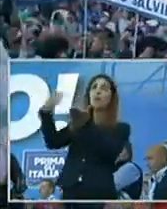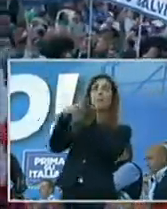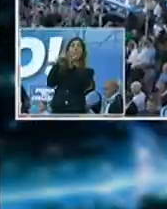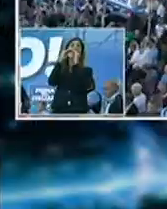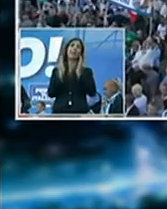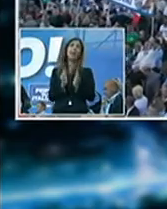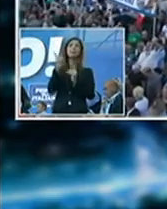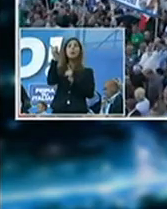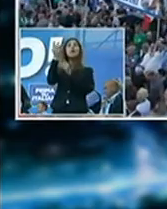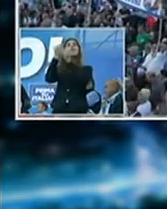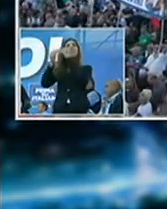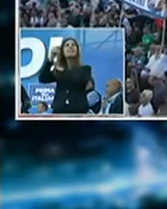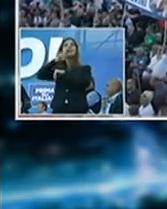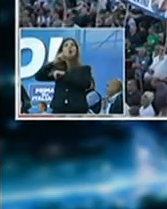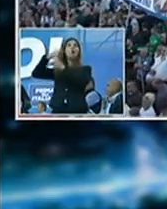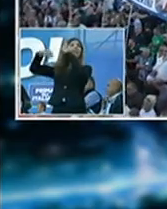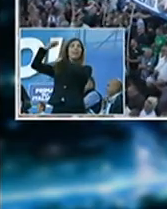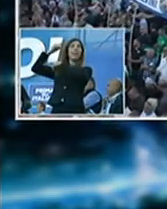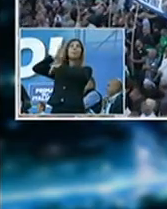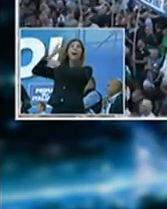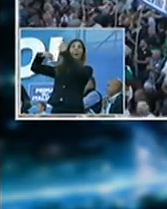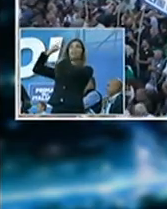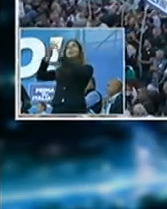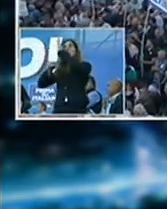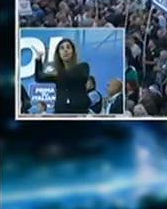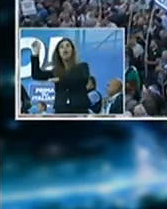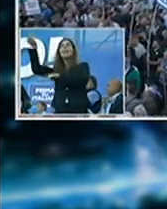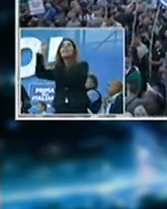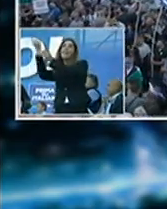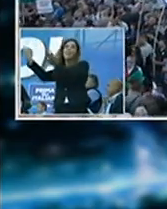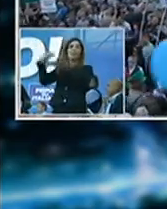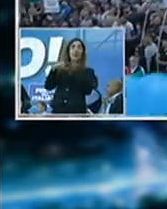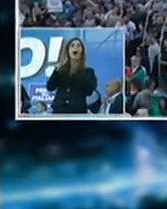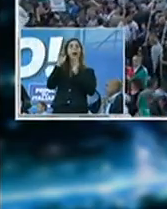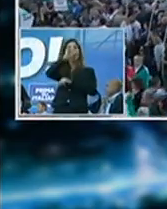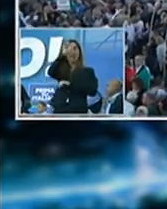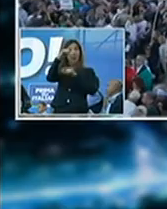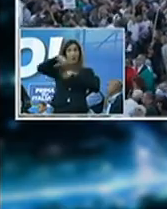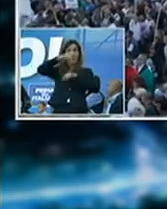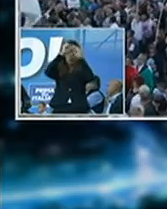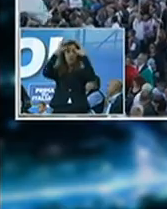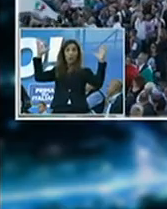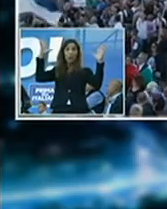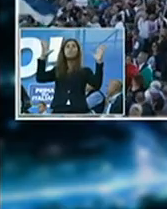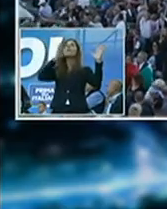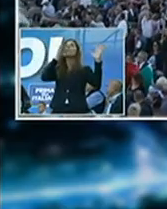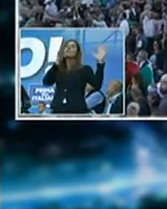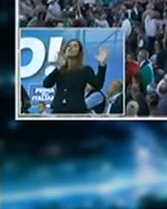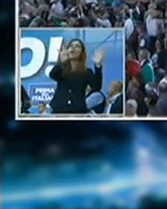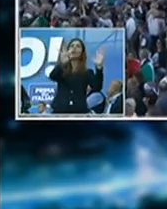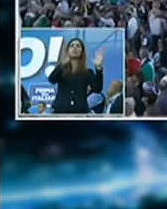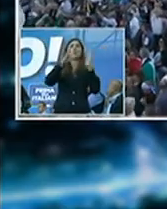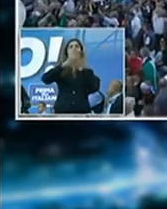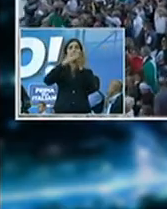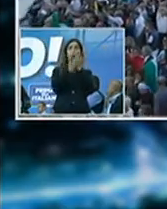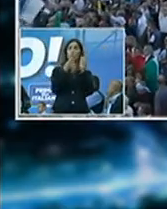Einaudi, chiarisce che questa non è una piazza estremista, anche come risposta alle polemiche alle quali noi non abbiamo fatto riferimento,